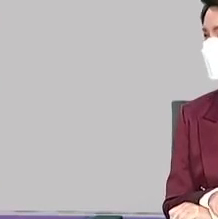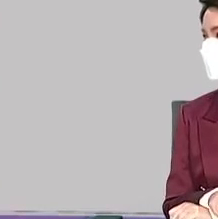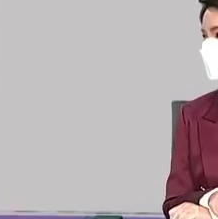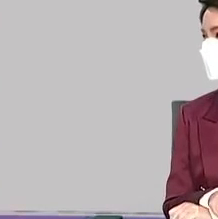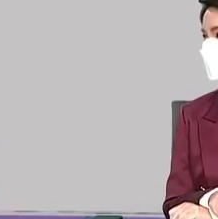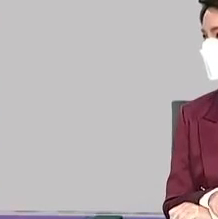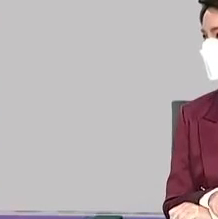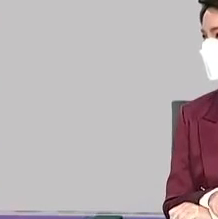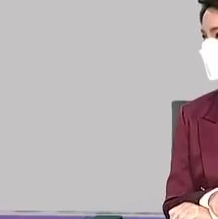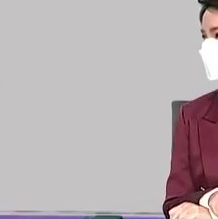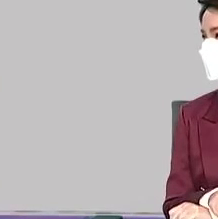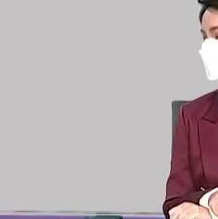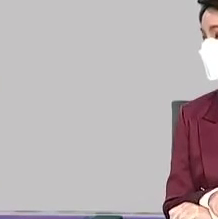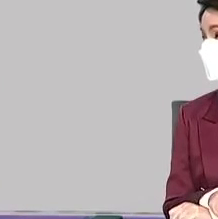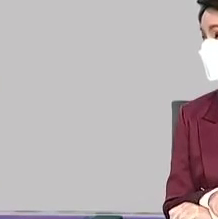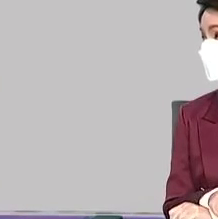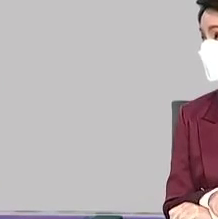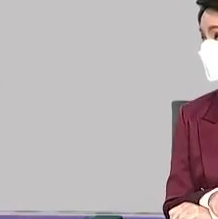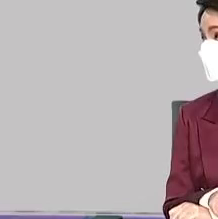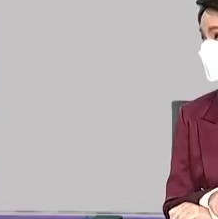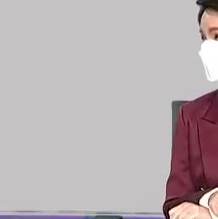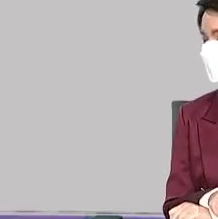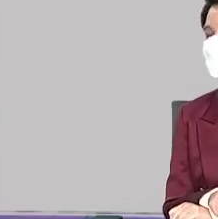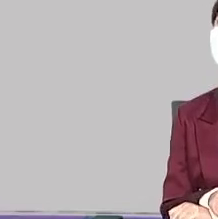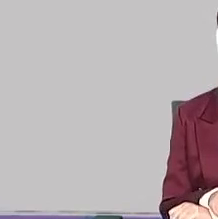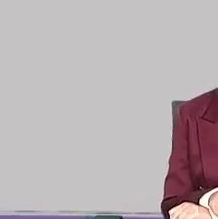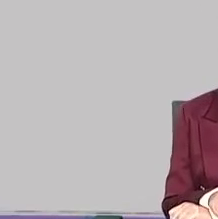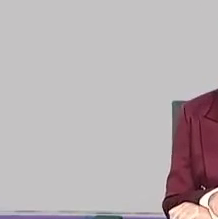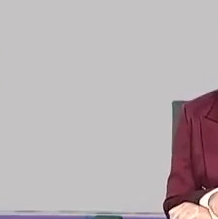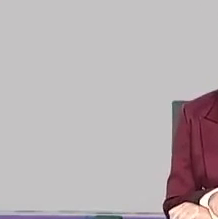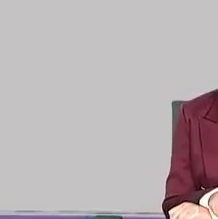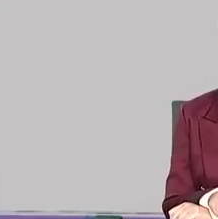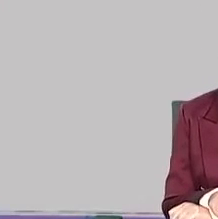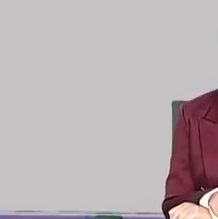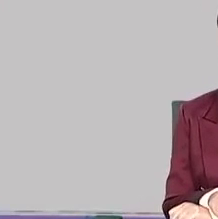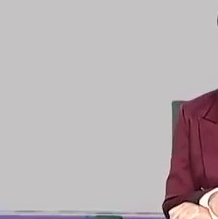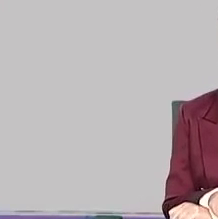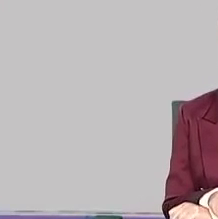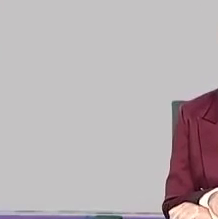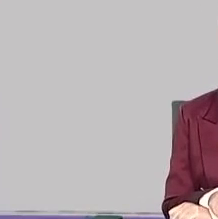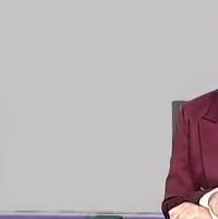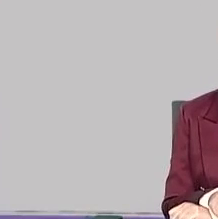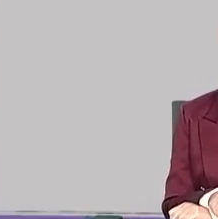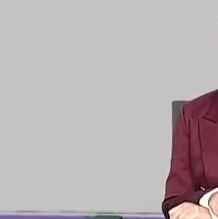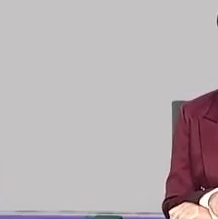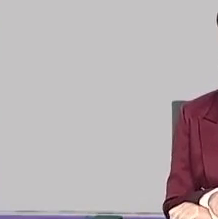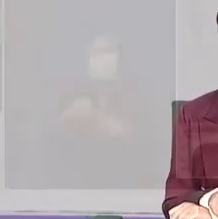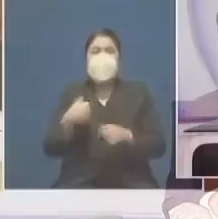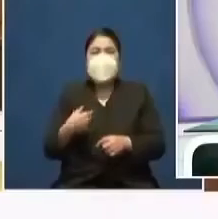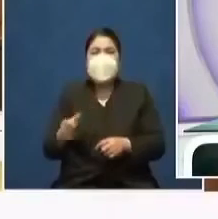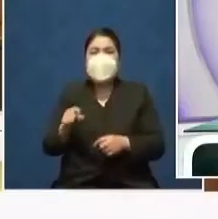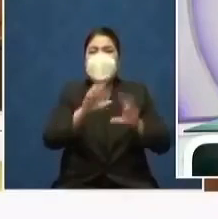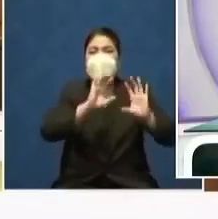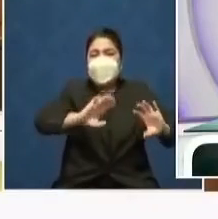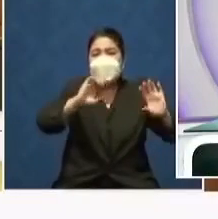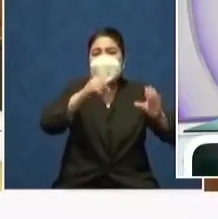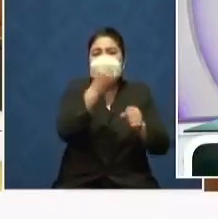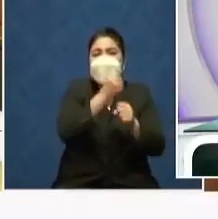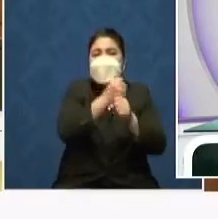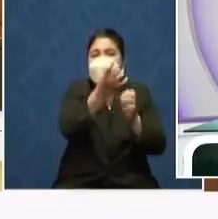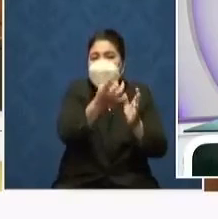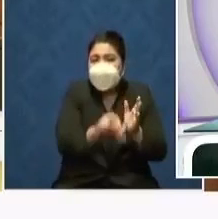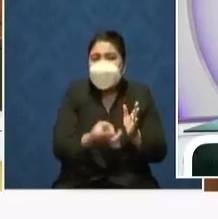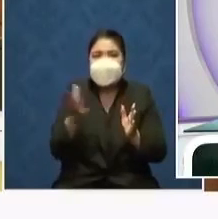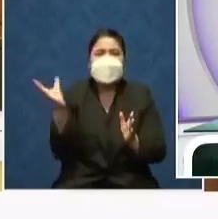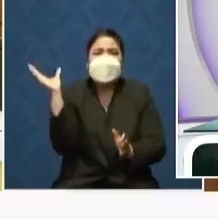ห นี่พูดที่เกียกกายนี่สะเทือนไปถึงแดนไกลเลยนะสะเทือนไปถึงแดนไกลโดนอีกแล้วน ะ นะคุ